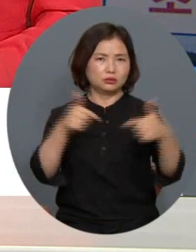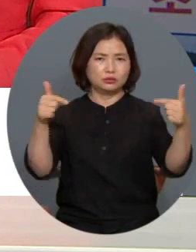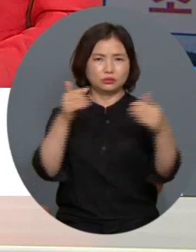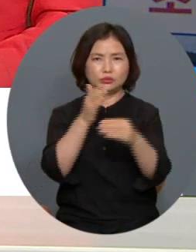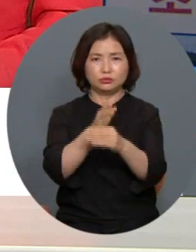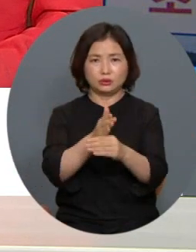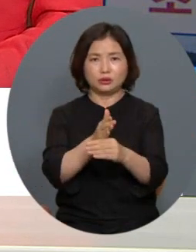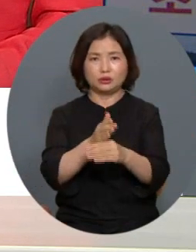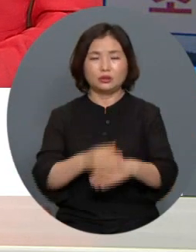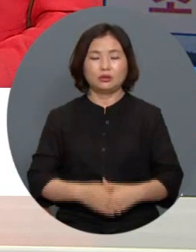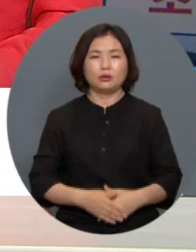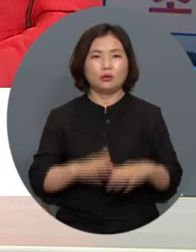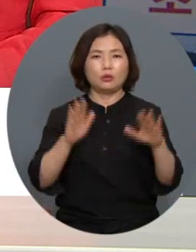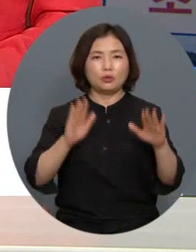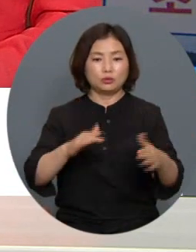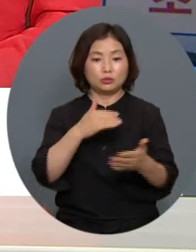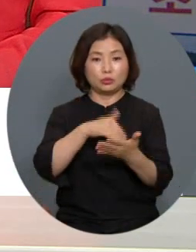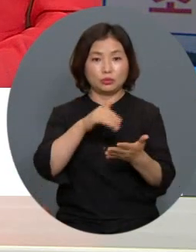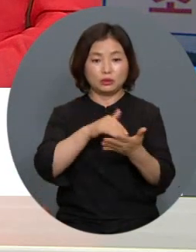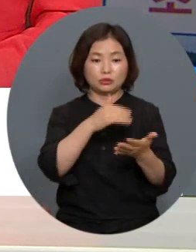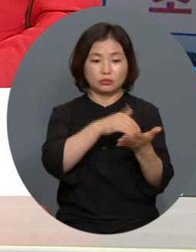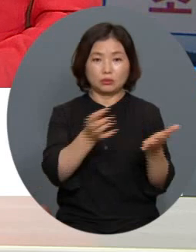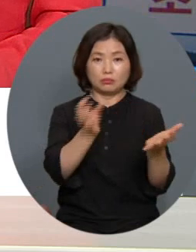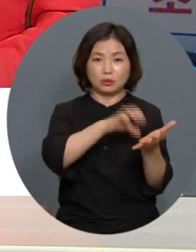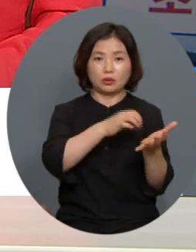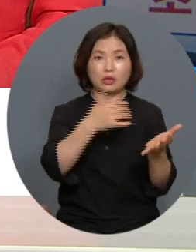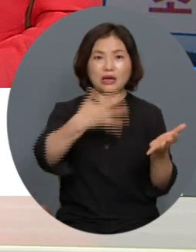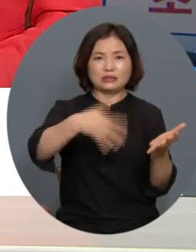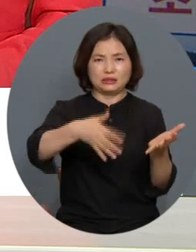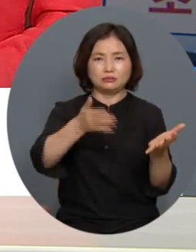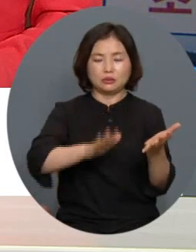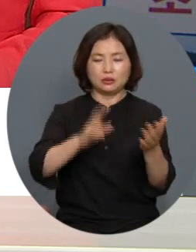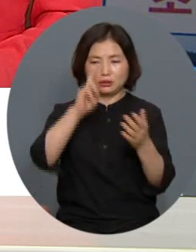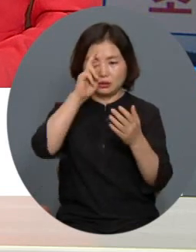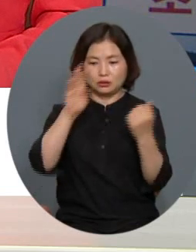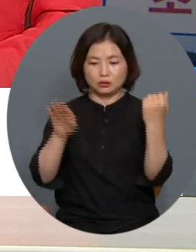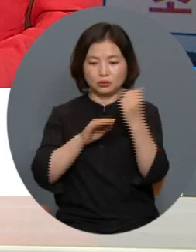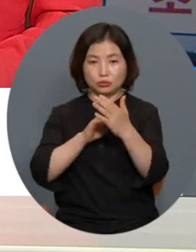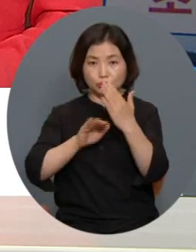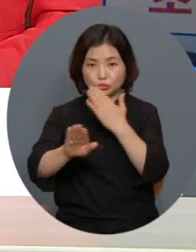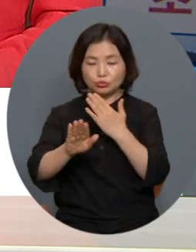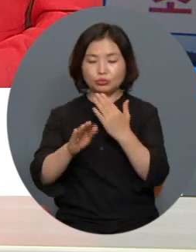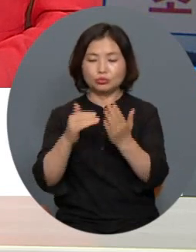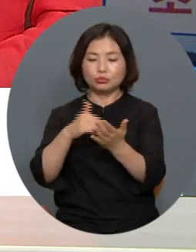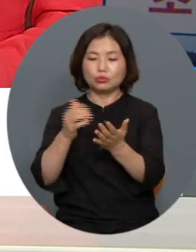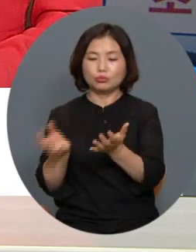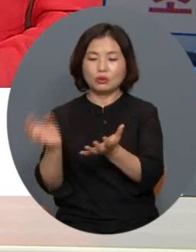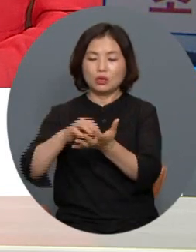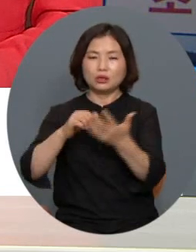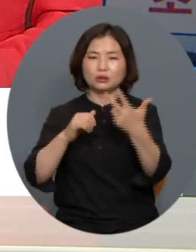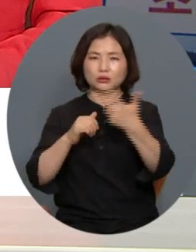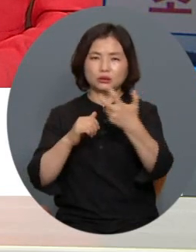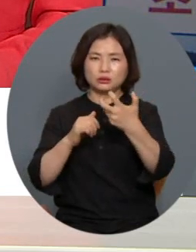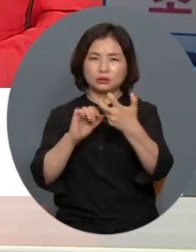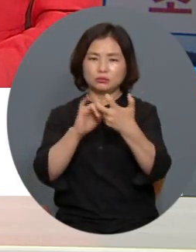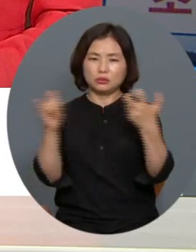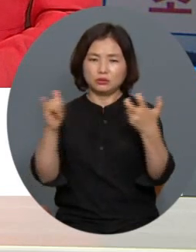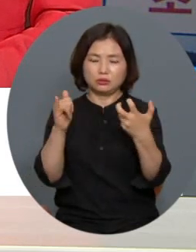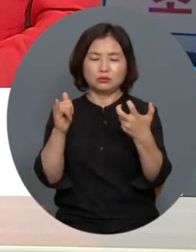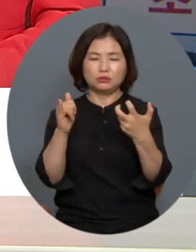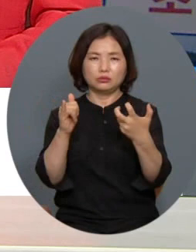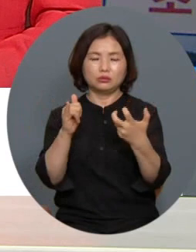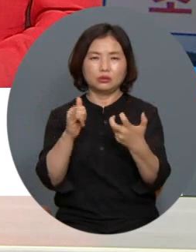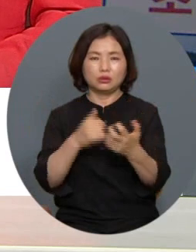있습니다. 오늘 통계에는 반영되지 않았지만 오늘 0시 이후 추가 확진자 수가 70여 명으로